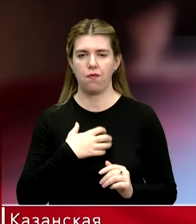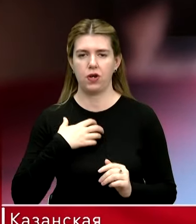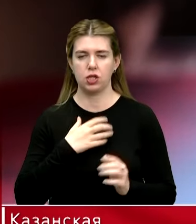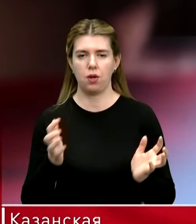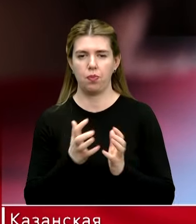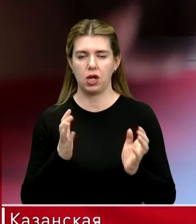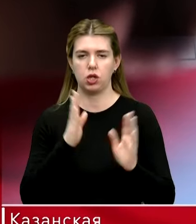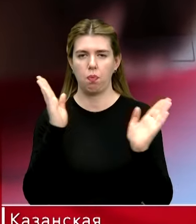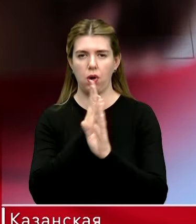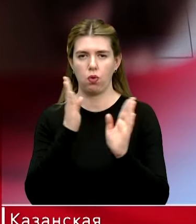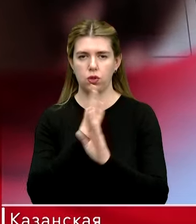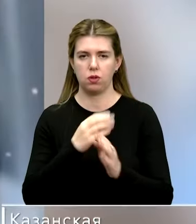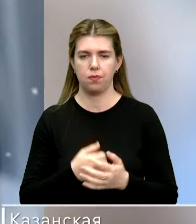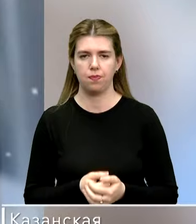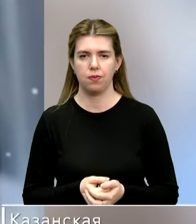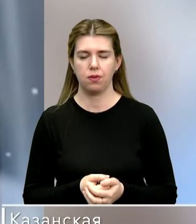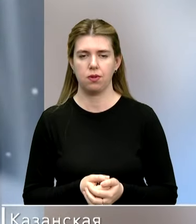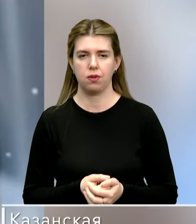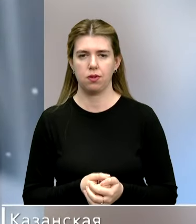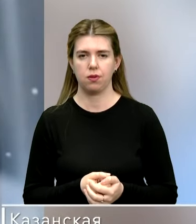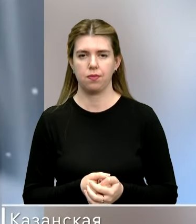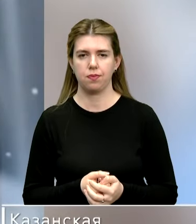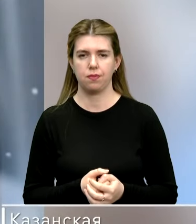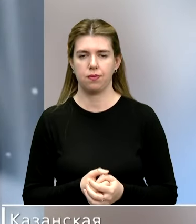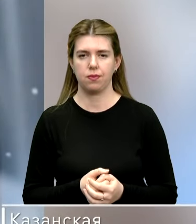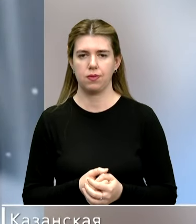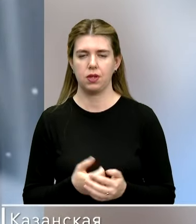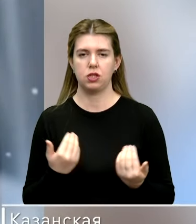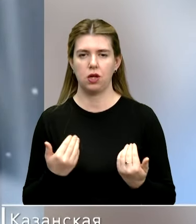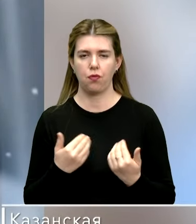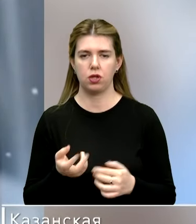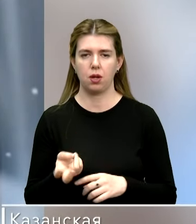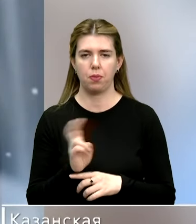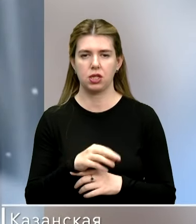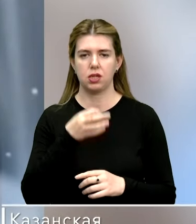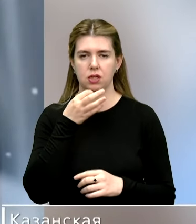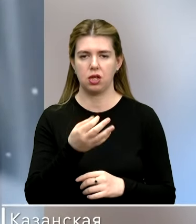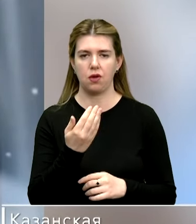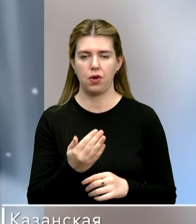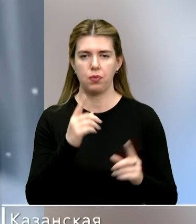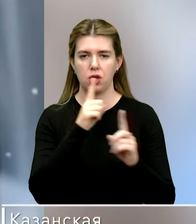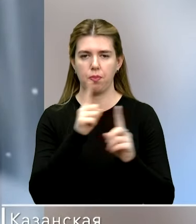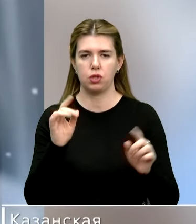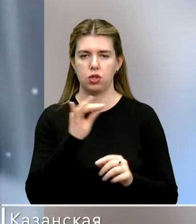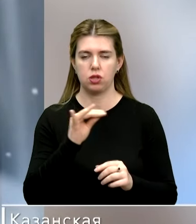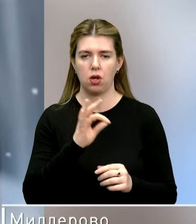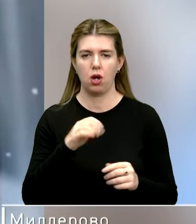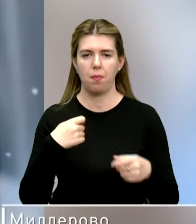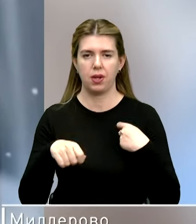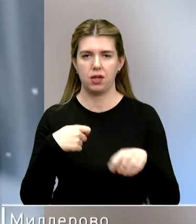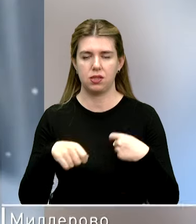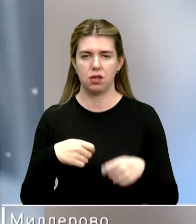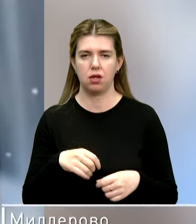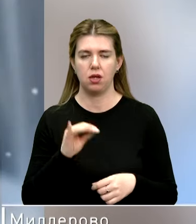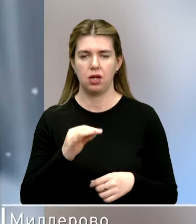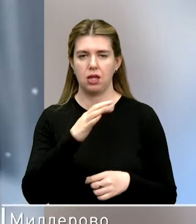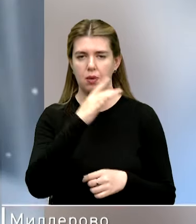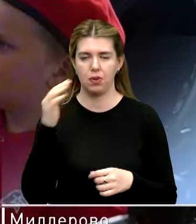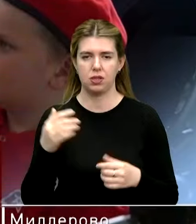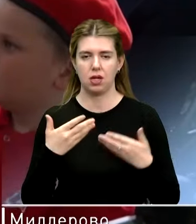важно беречь экологию. Я фея полистирола, и сегодня я пришла сказать вам удивительную историю о пластике и